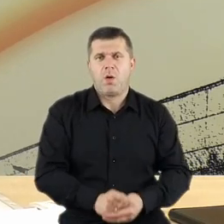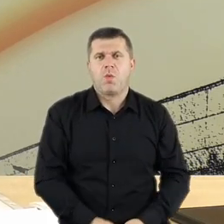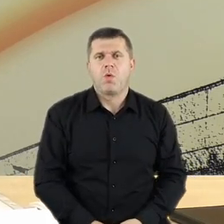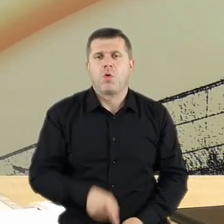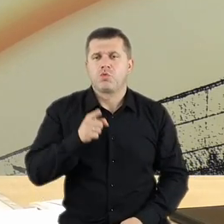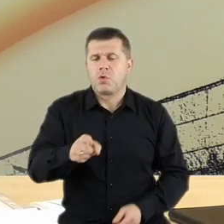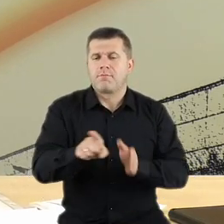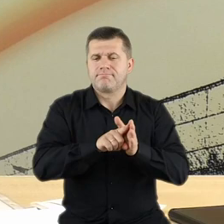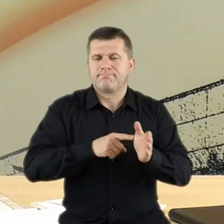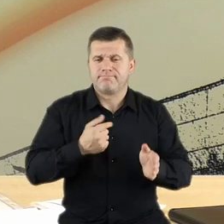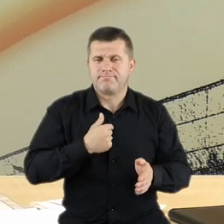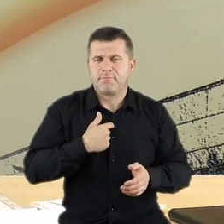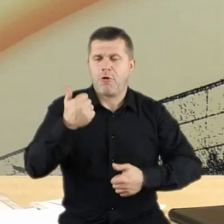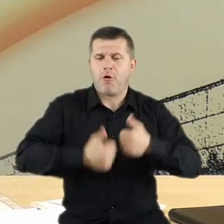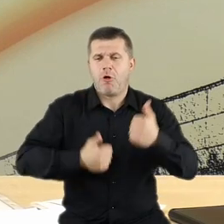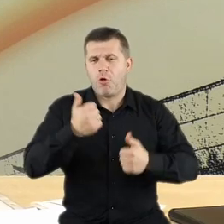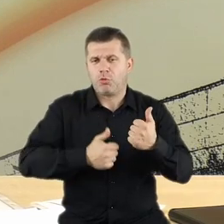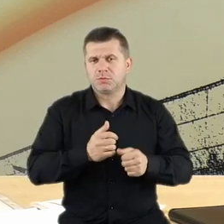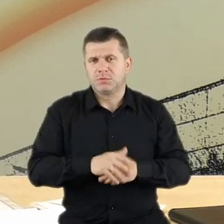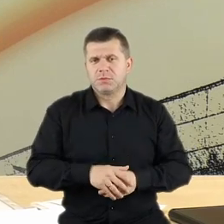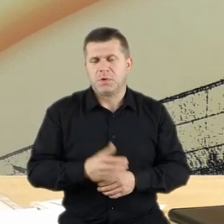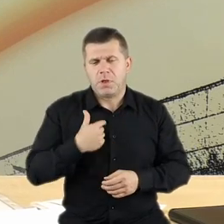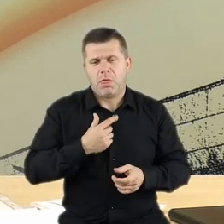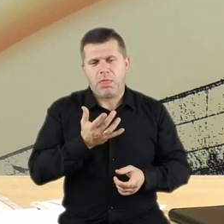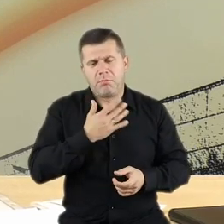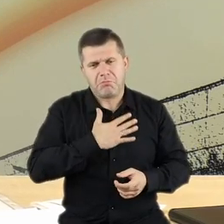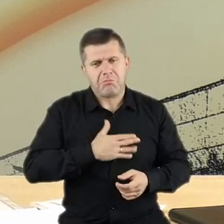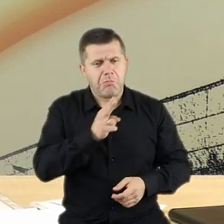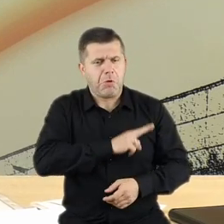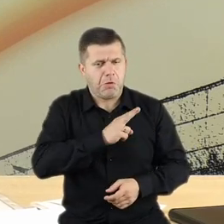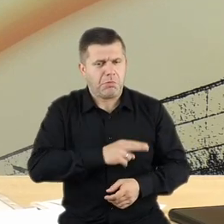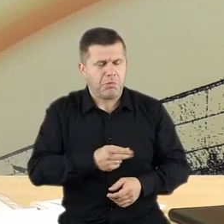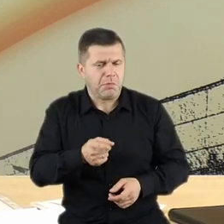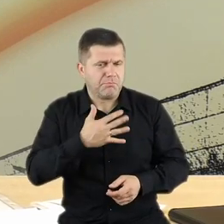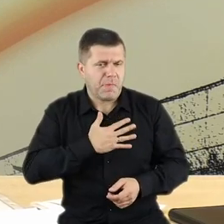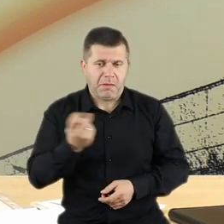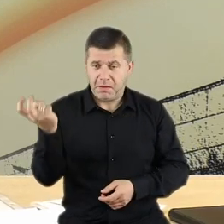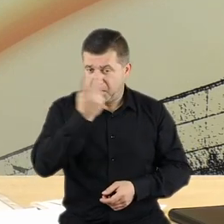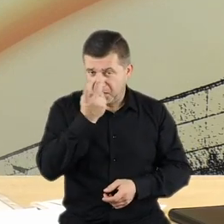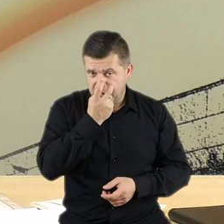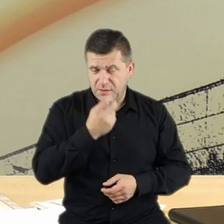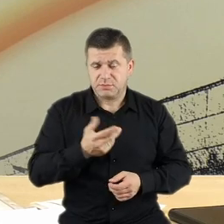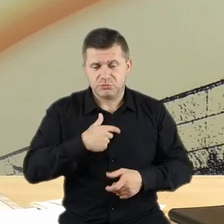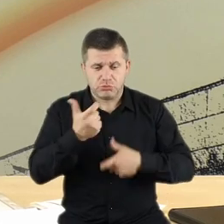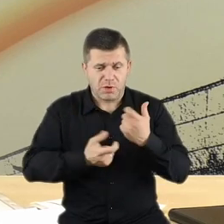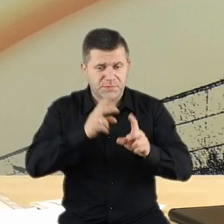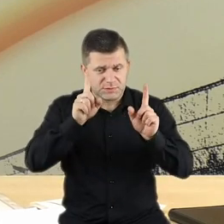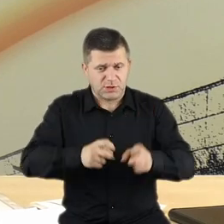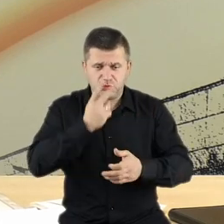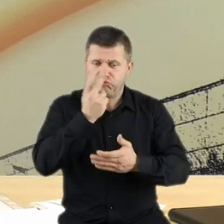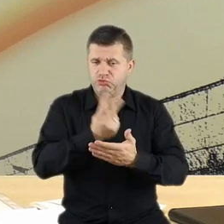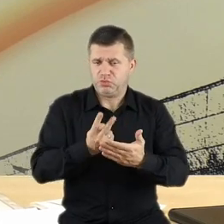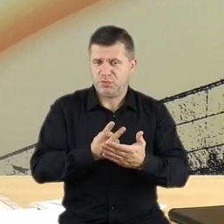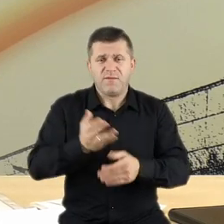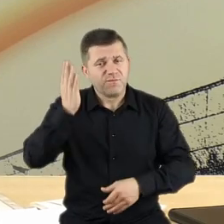te konkursy też mnie wciągnęły w to że zaczęłam się interesować zaczęłam czytać No wiem